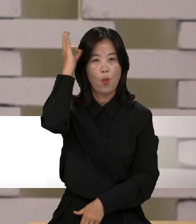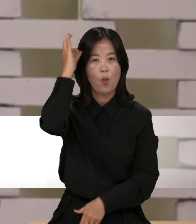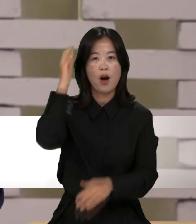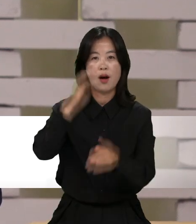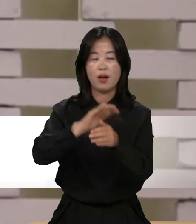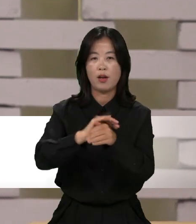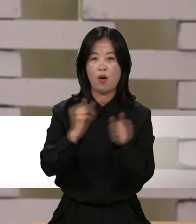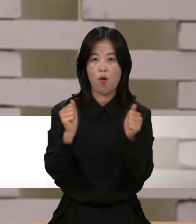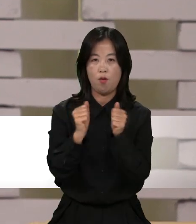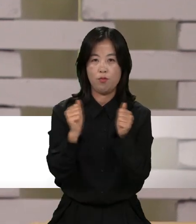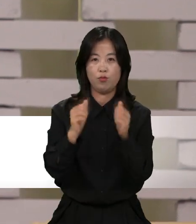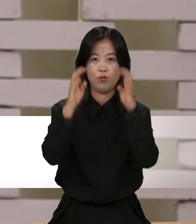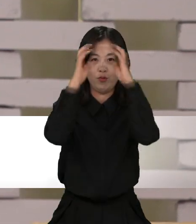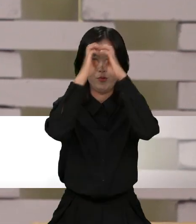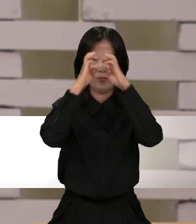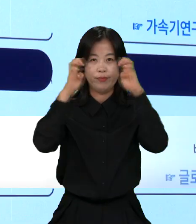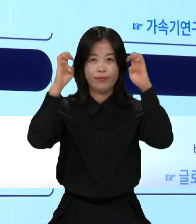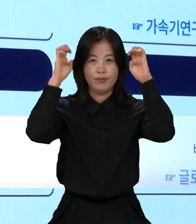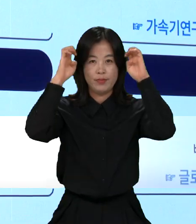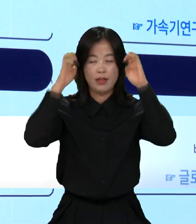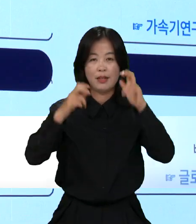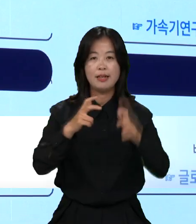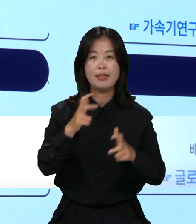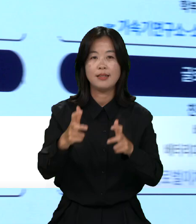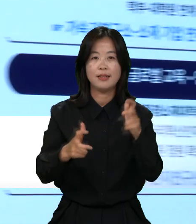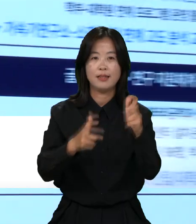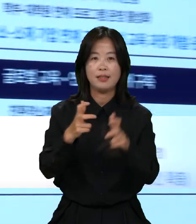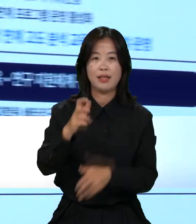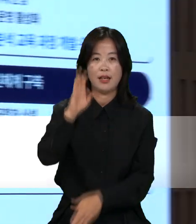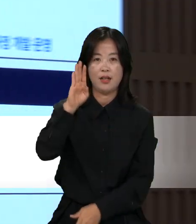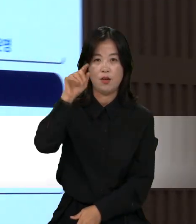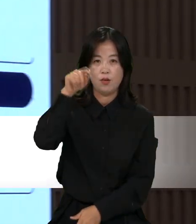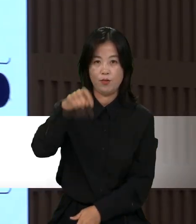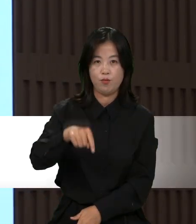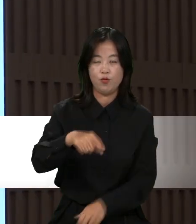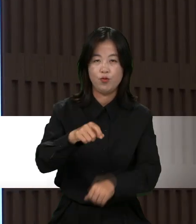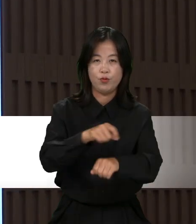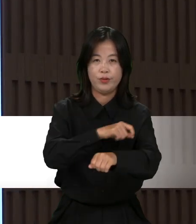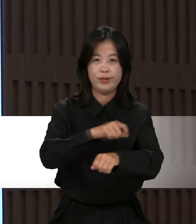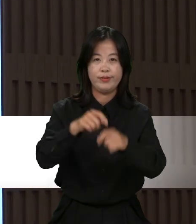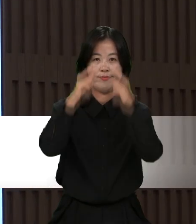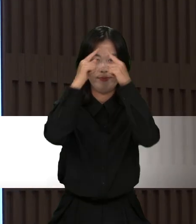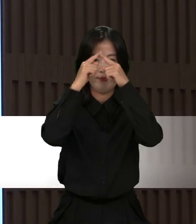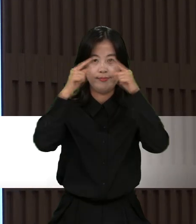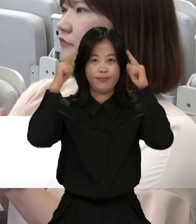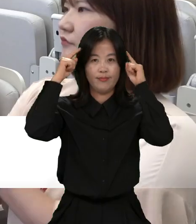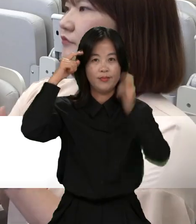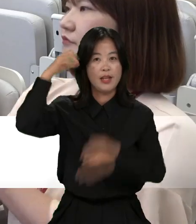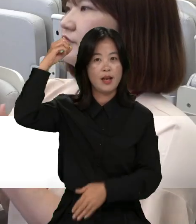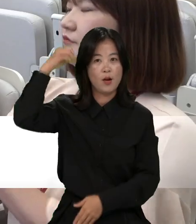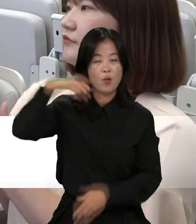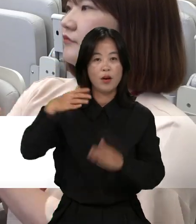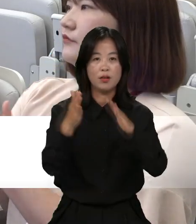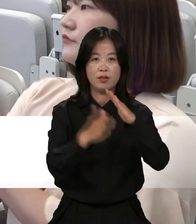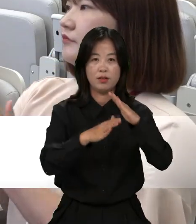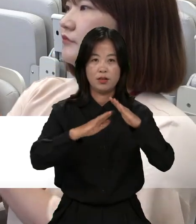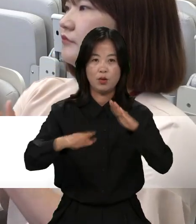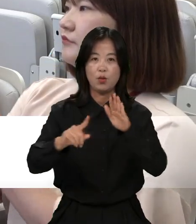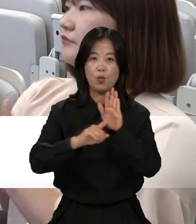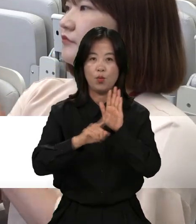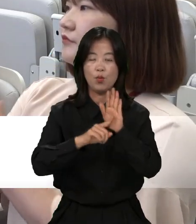포항시와 경북도 포스텍이 산업통상 자원부의 첨단 산업 특성화대학원 지원 공모 사업에 최종